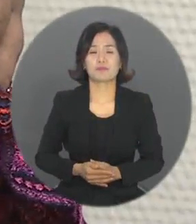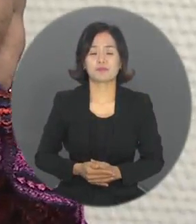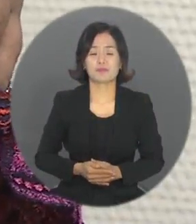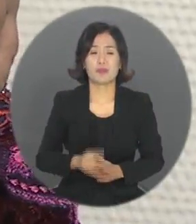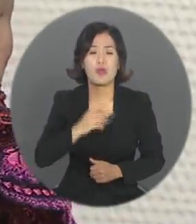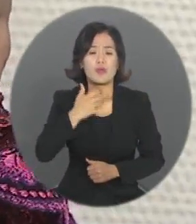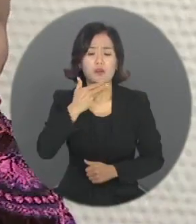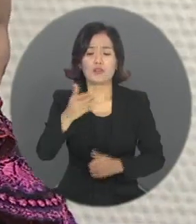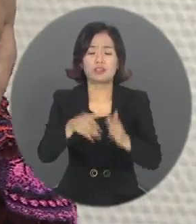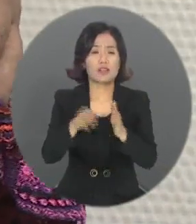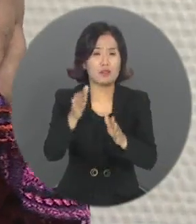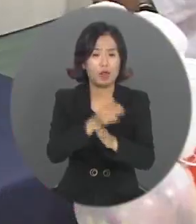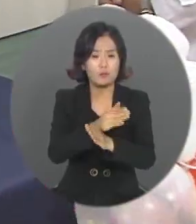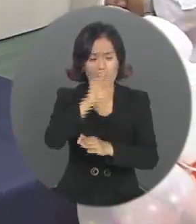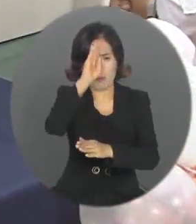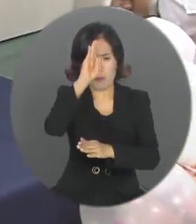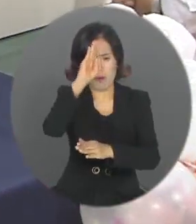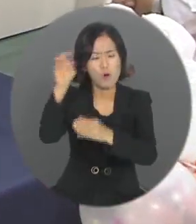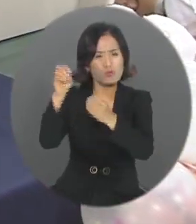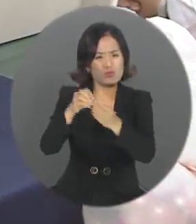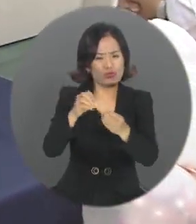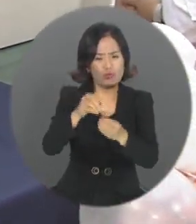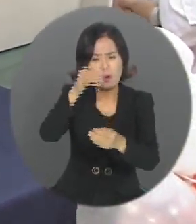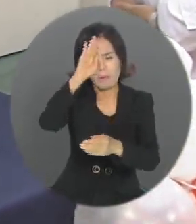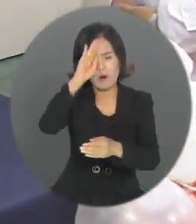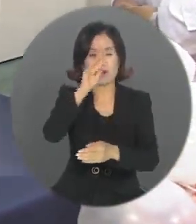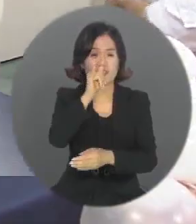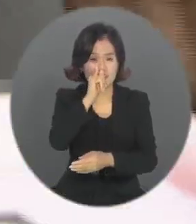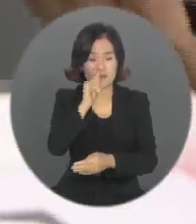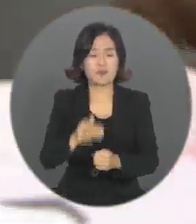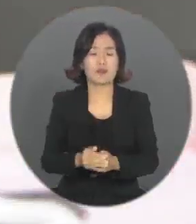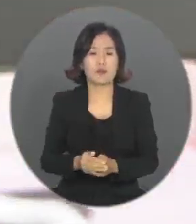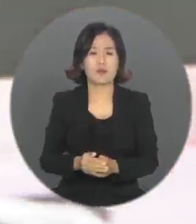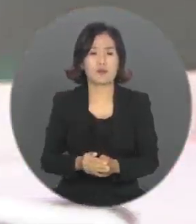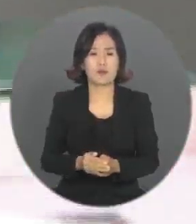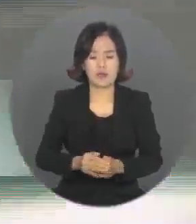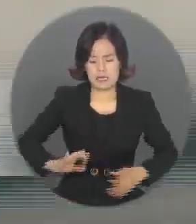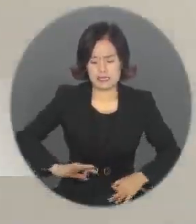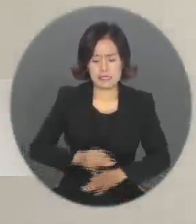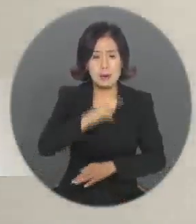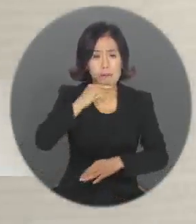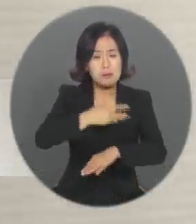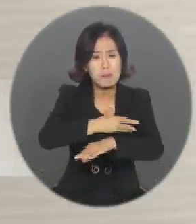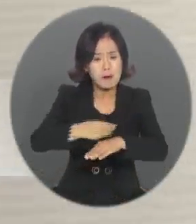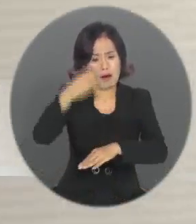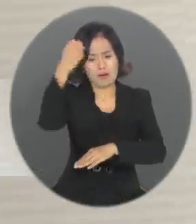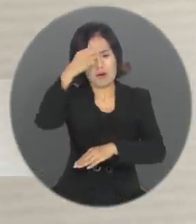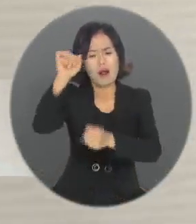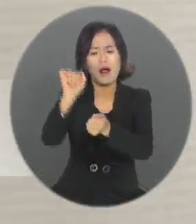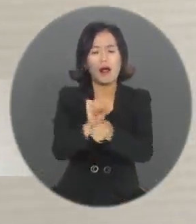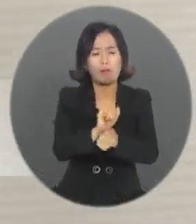둘세는 8살 무렵부터 희귀 유전 질병인 판코니 빈혈을 앓았습니다. 장 출혈이나 빈혈에 의한